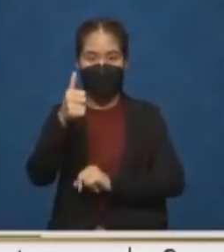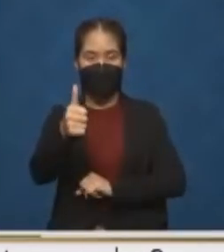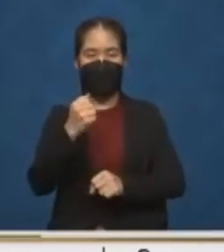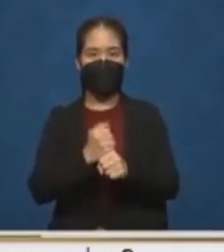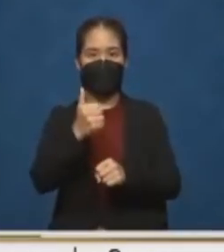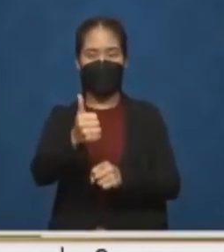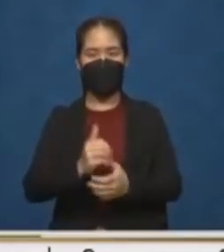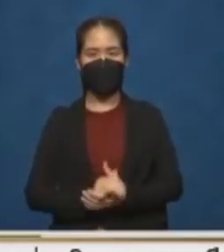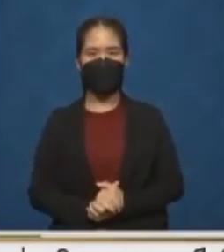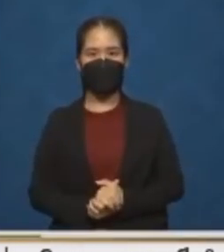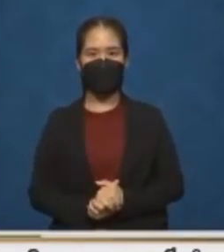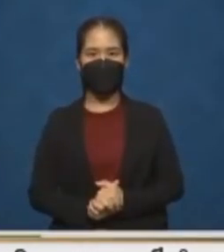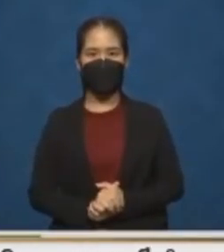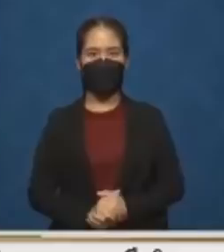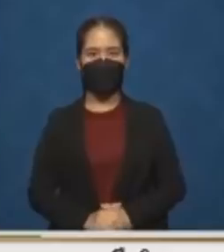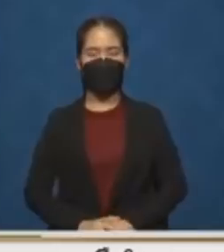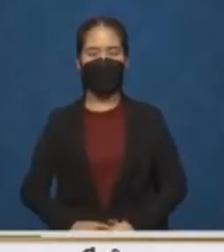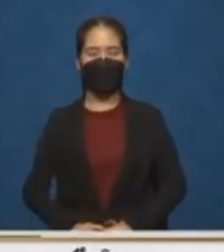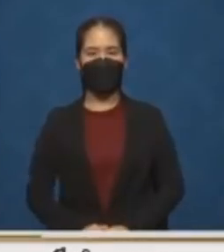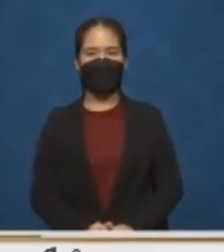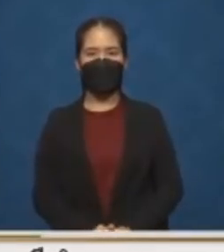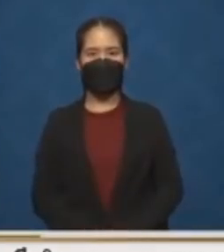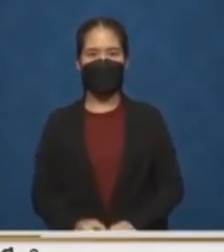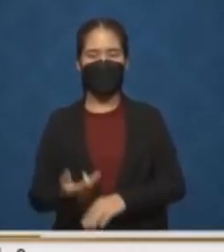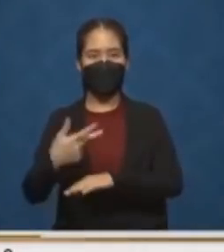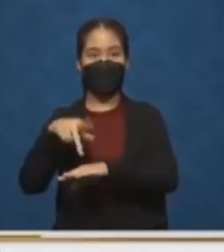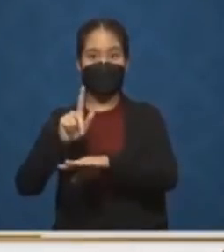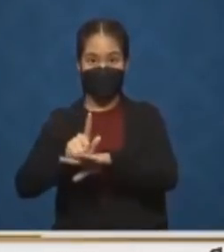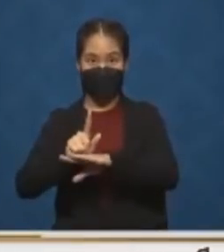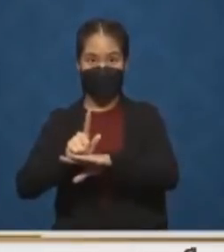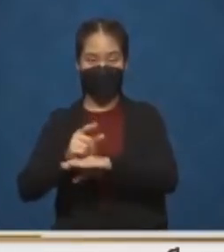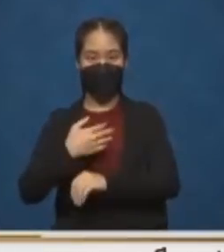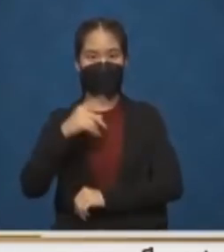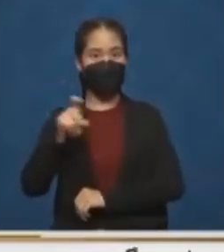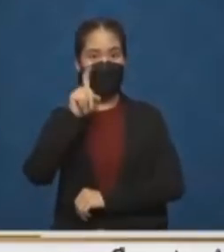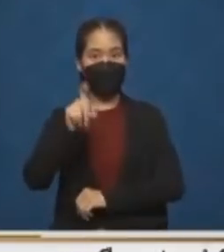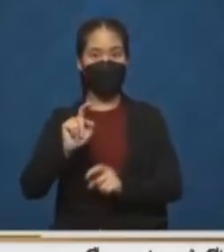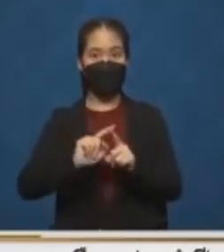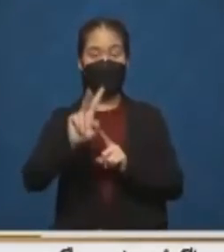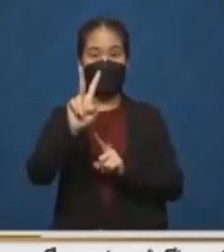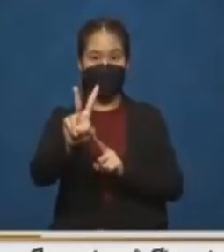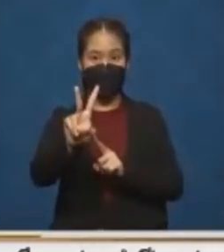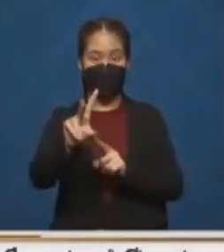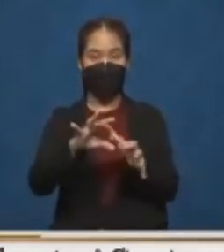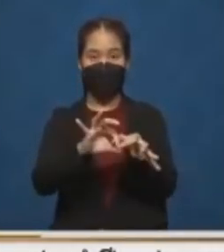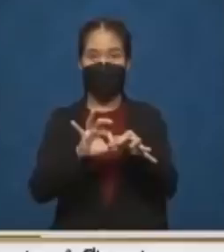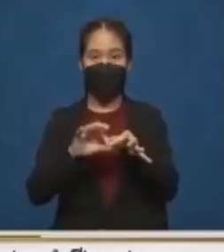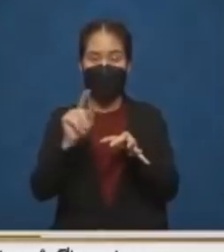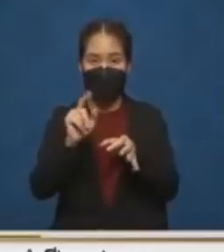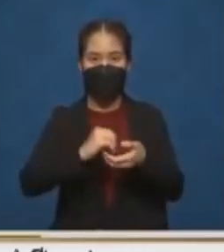อประทานครับ ข้อสังเกตข้อที่ 2 ในเรื่องสัญญาการจองวัคซีน